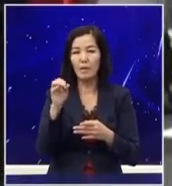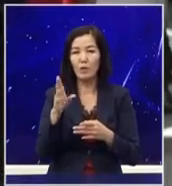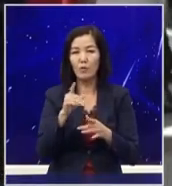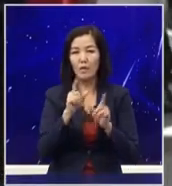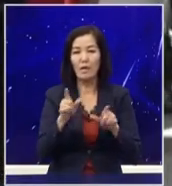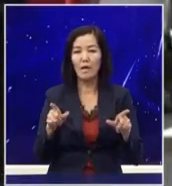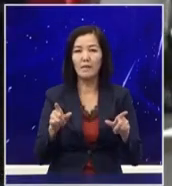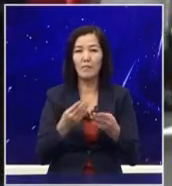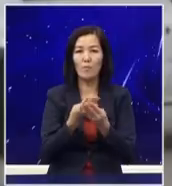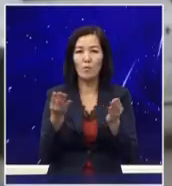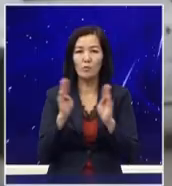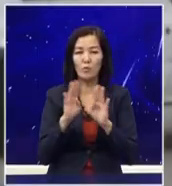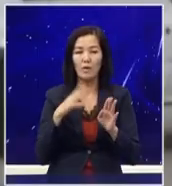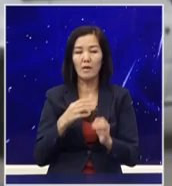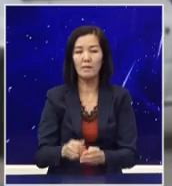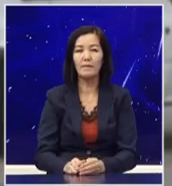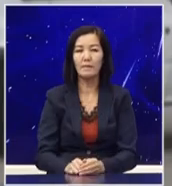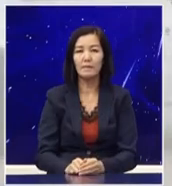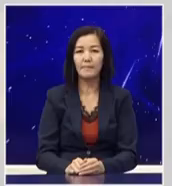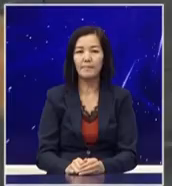1 миллионнан аса адам оқшауланыпты.